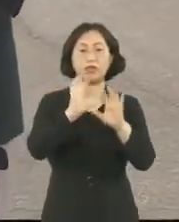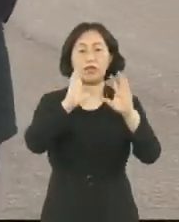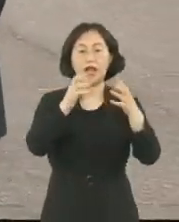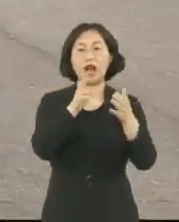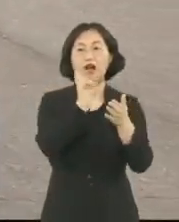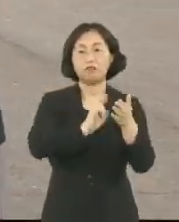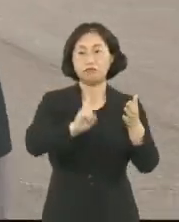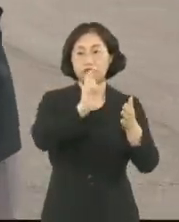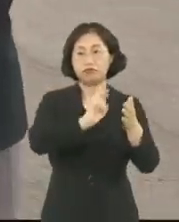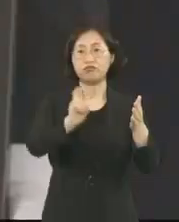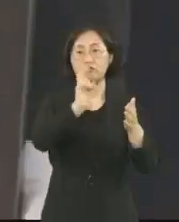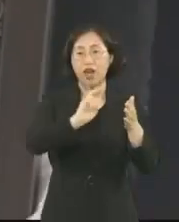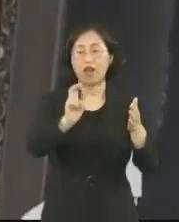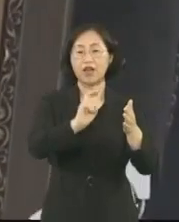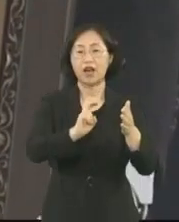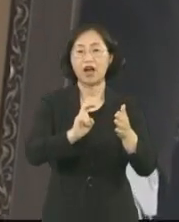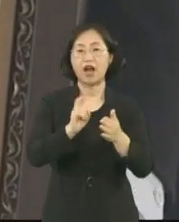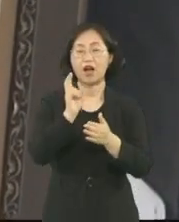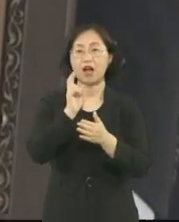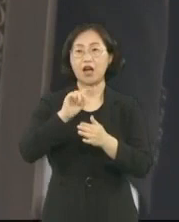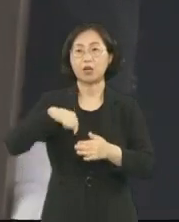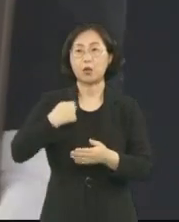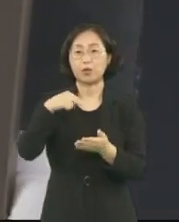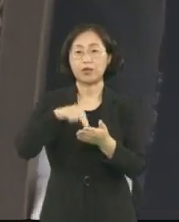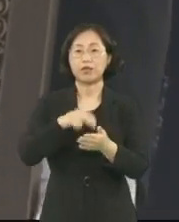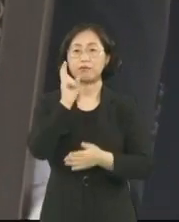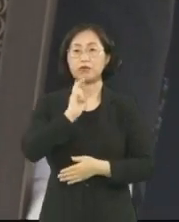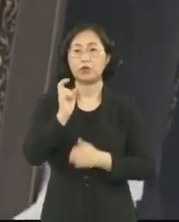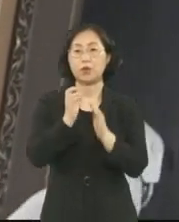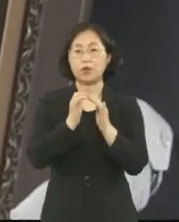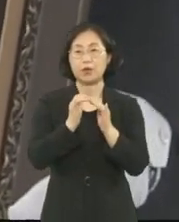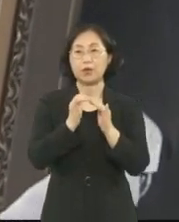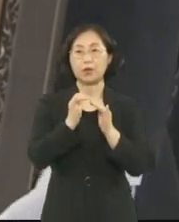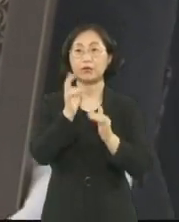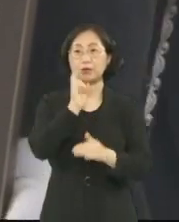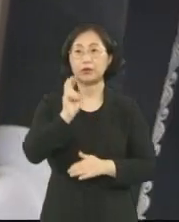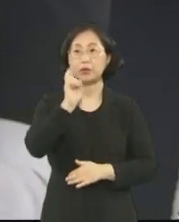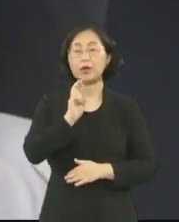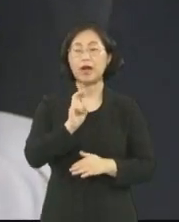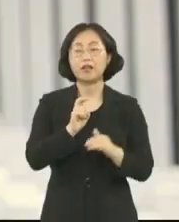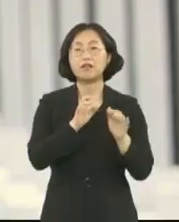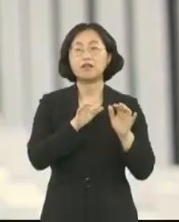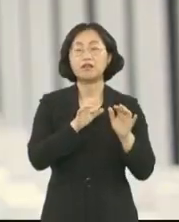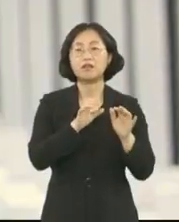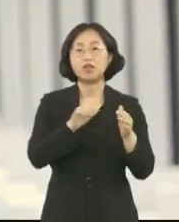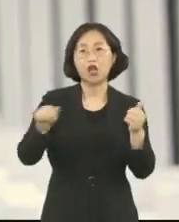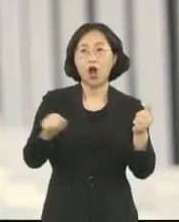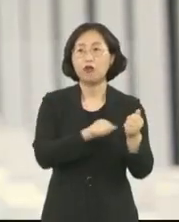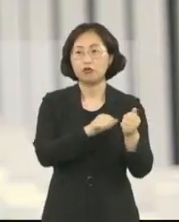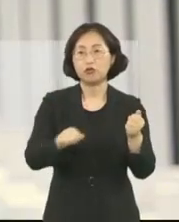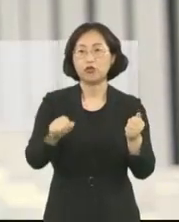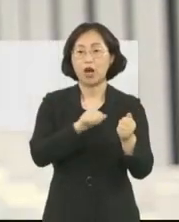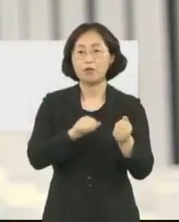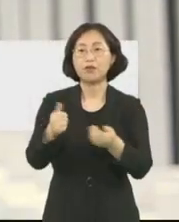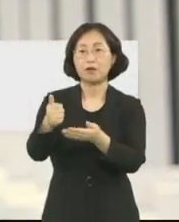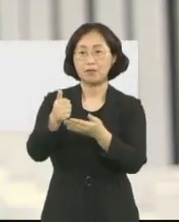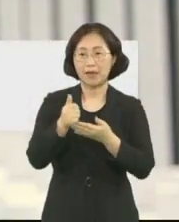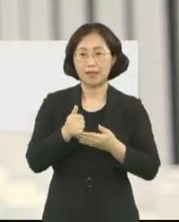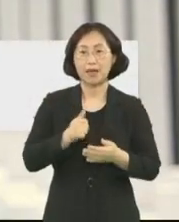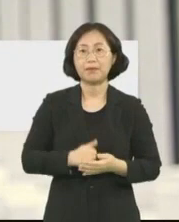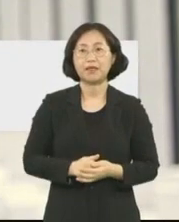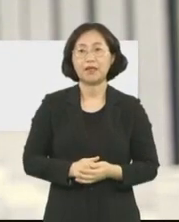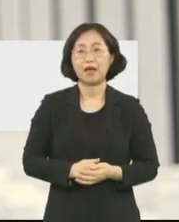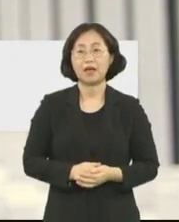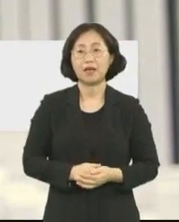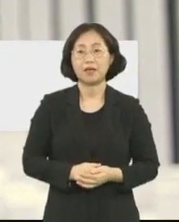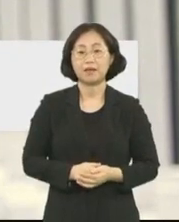기리며 독립군이 즐겨 부르던 독립군가를 연주하며 장군을 맞이합니다. 장군이 안식을 취할